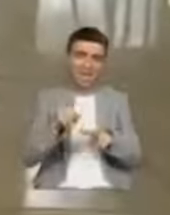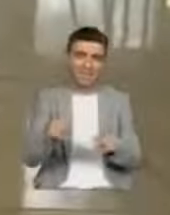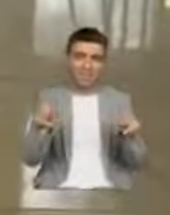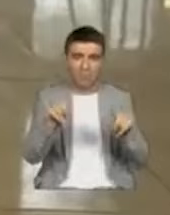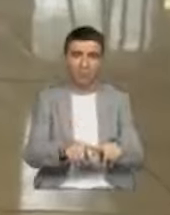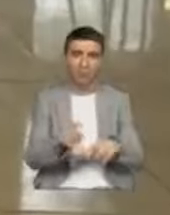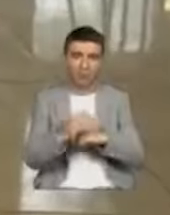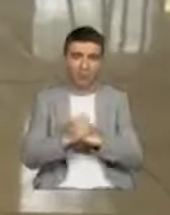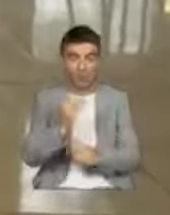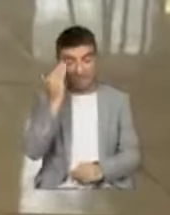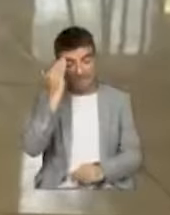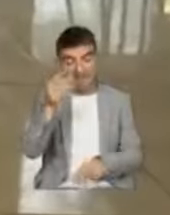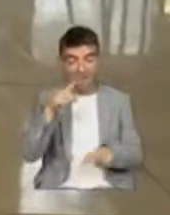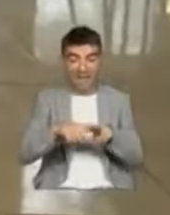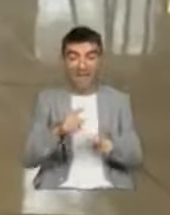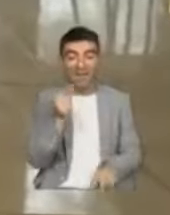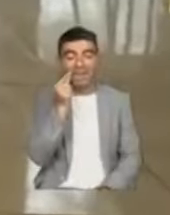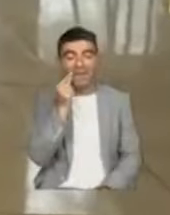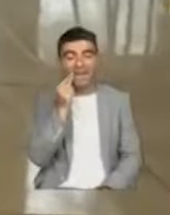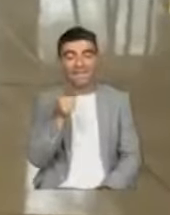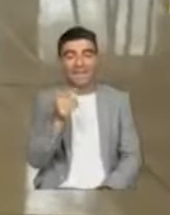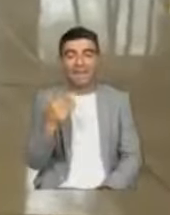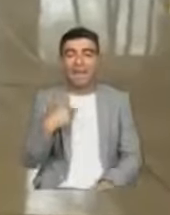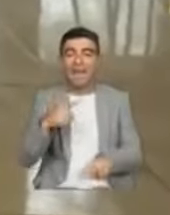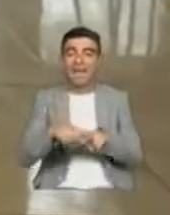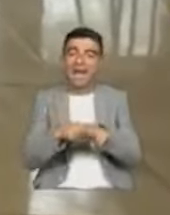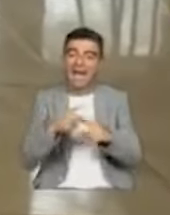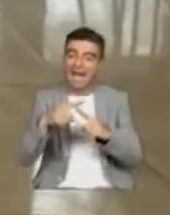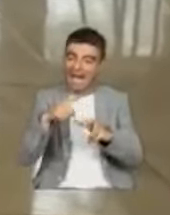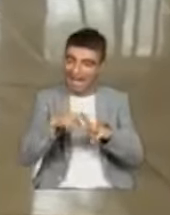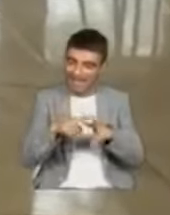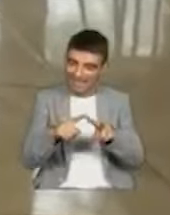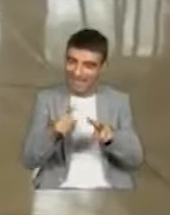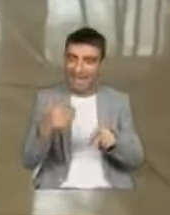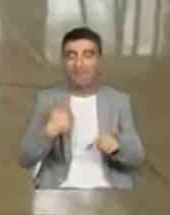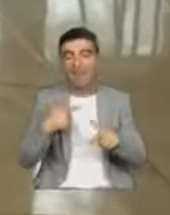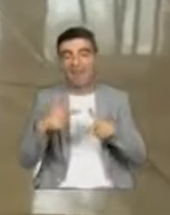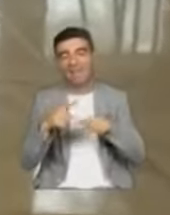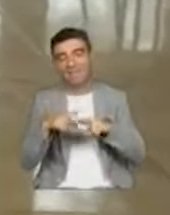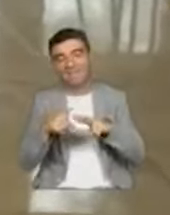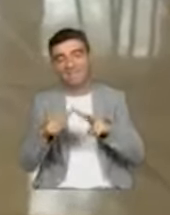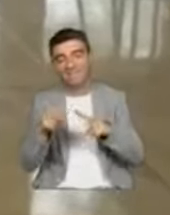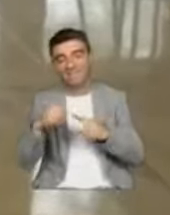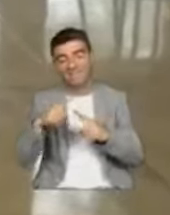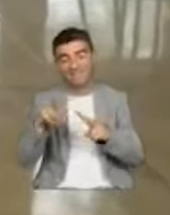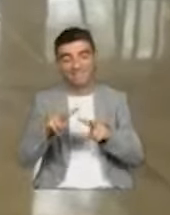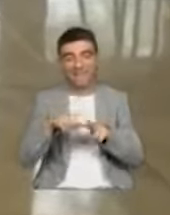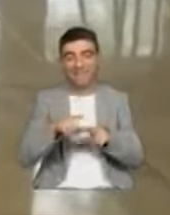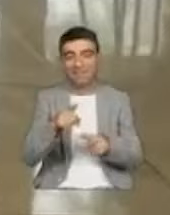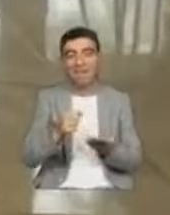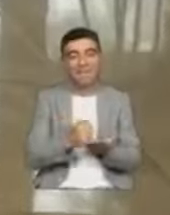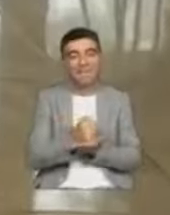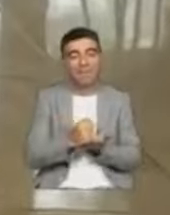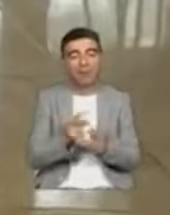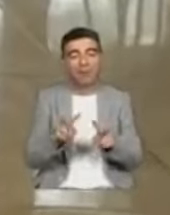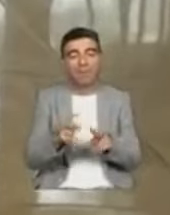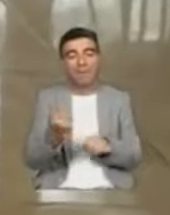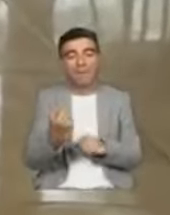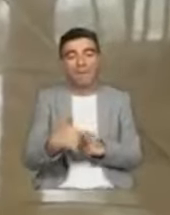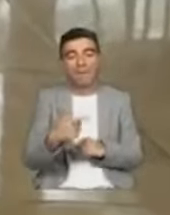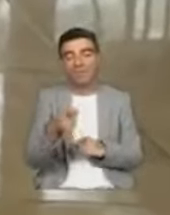Merhaba Alişan Bey. Merhabalar. Ben Ayten Mataracı. Ben Fatma Canözü. Trabzon Maçka